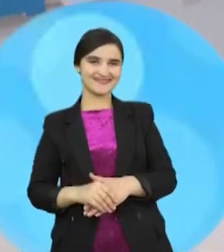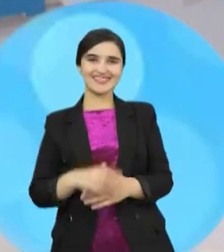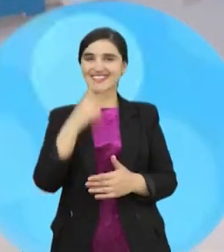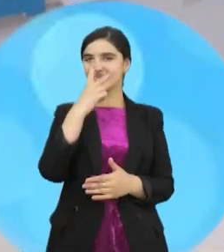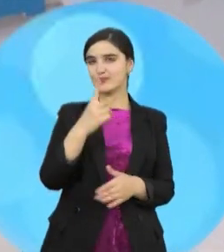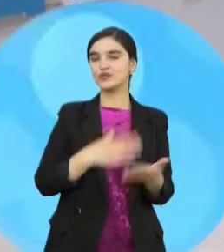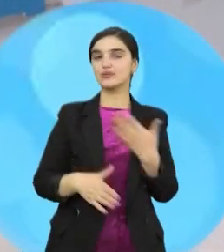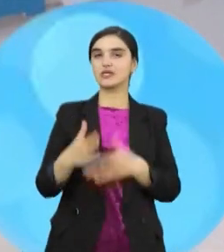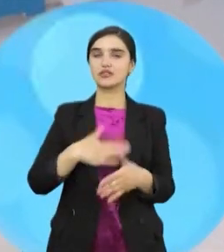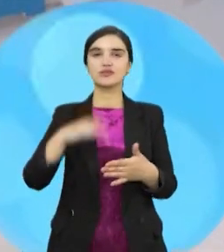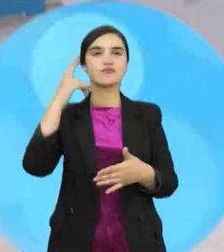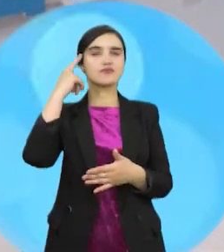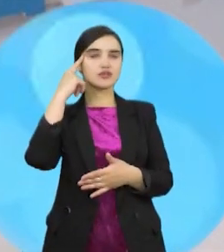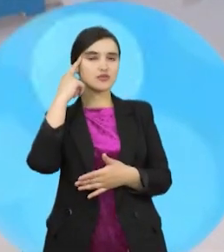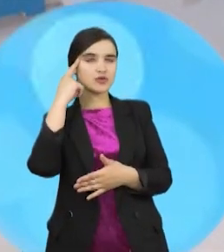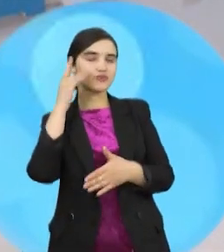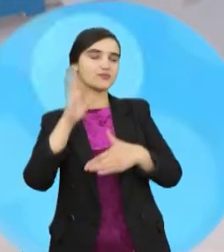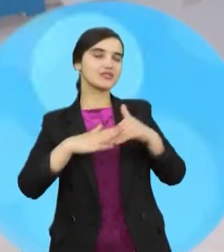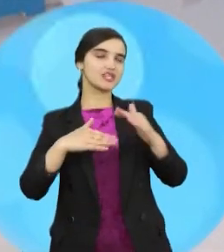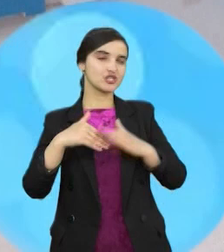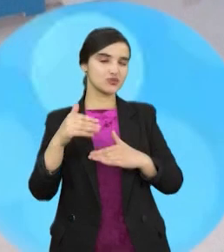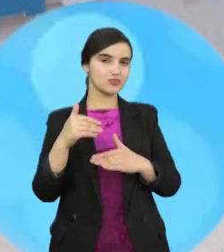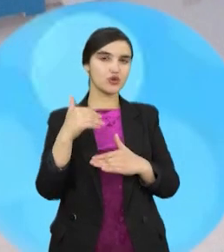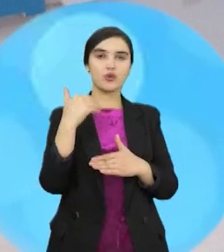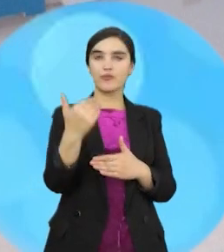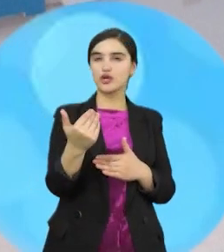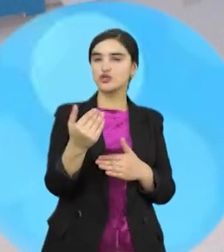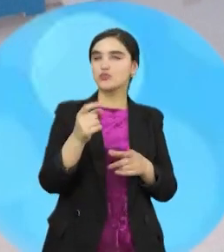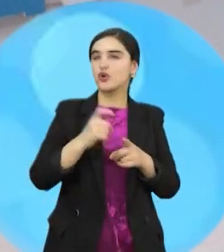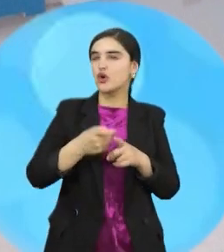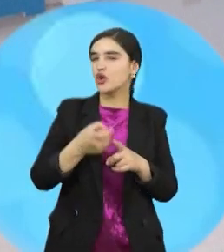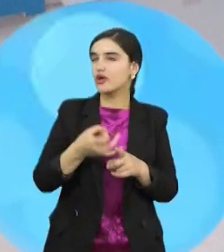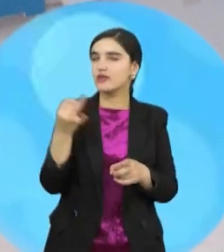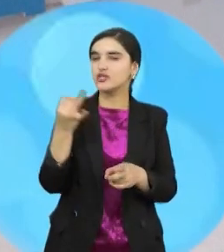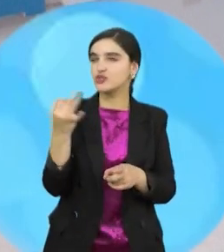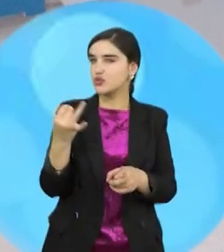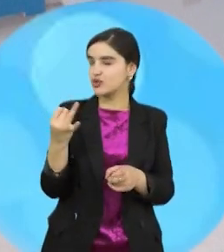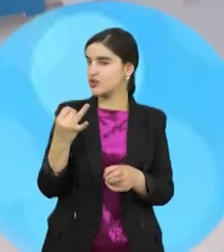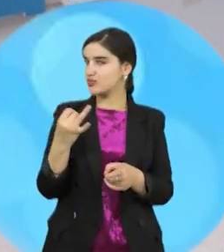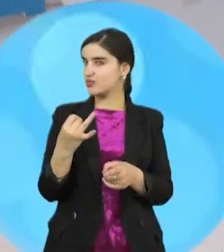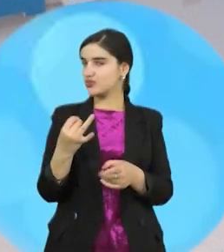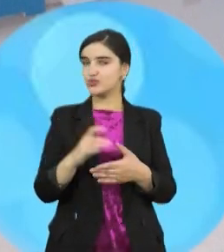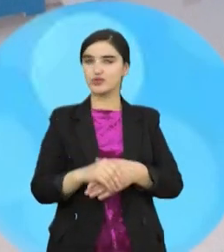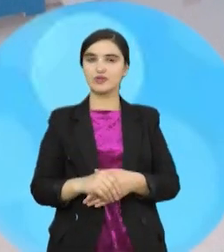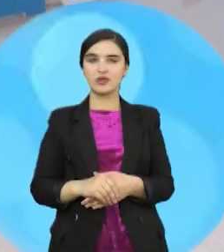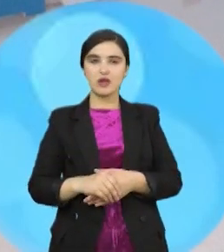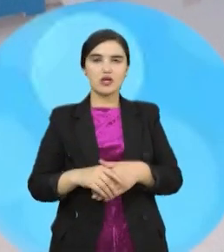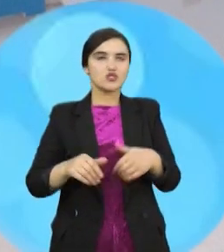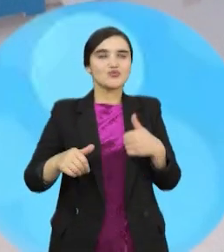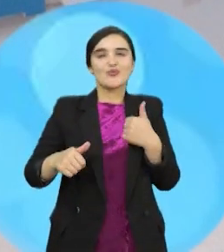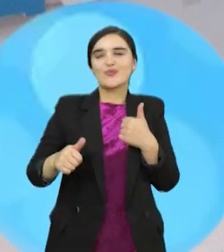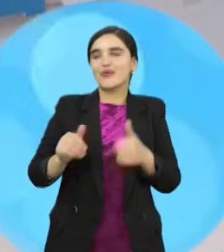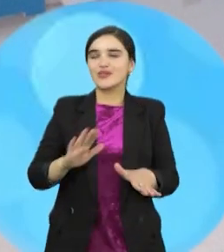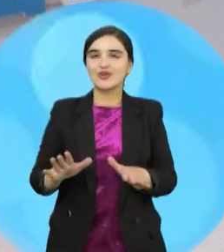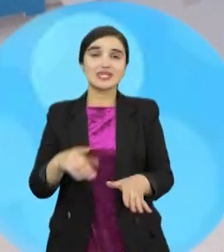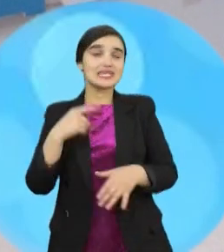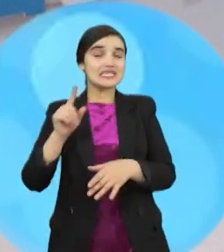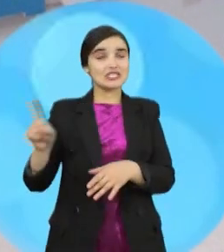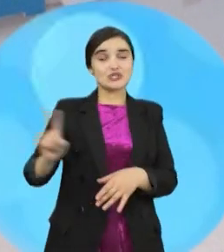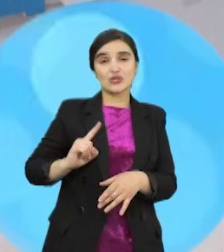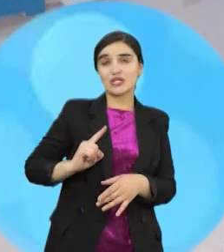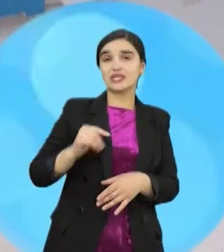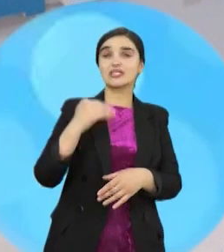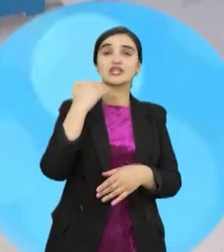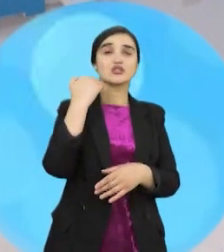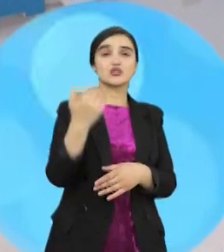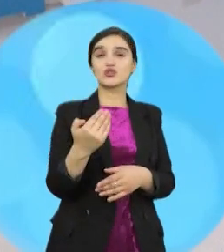نمیکند تماشابینانی عزیز فکر میکنم که این تجربه با شما خیلی جالب شد و شما بی‌صبرانه انتظارید